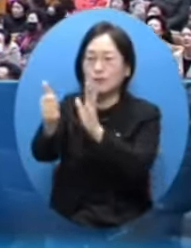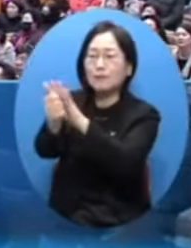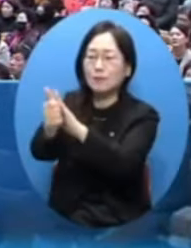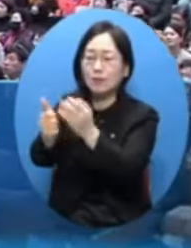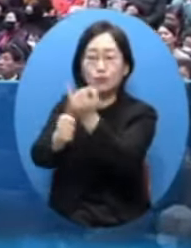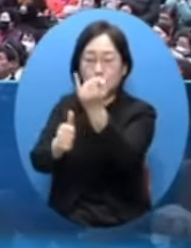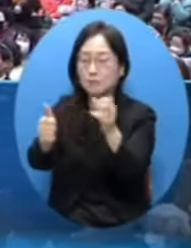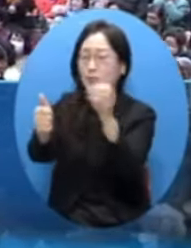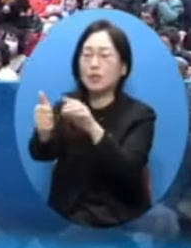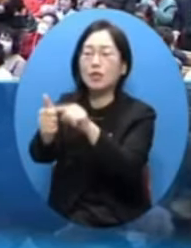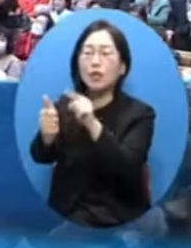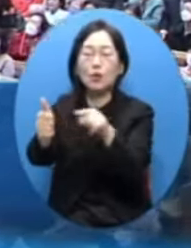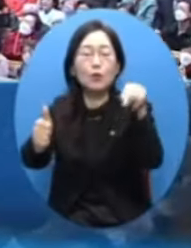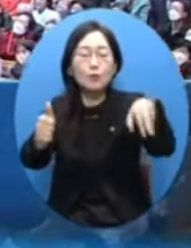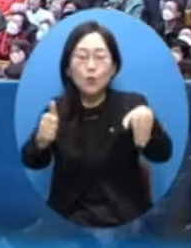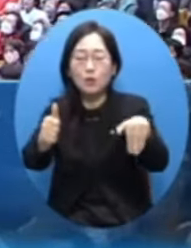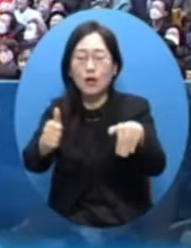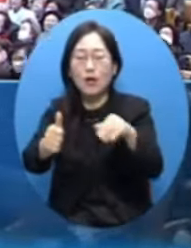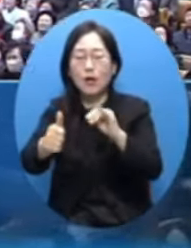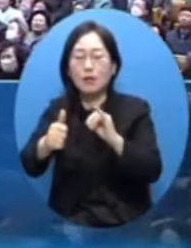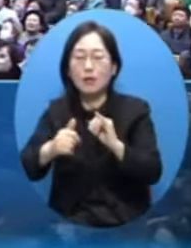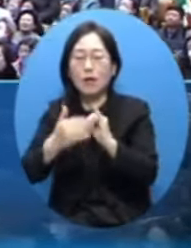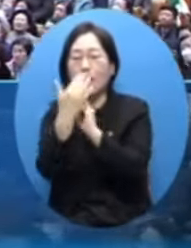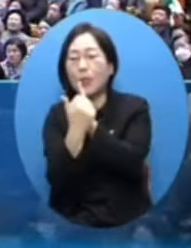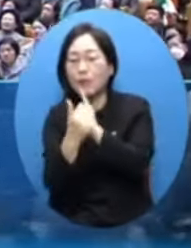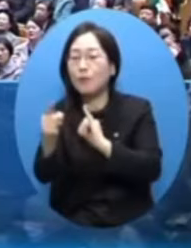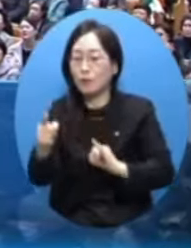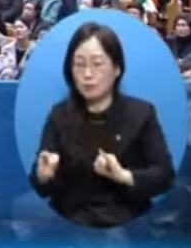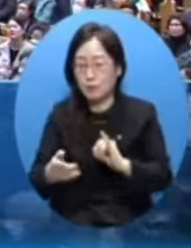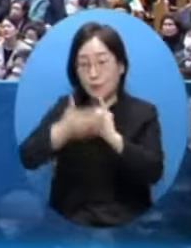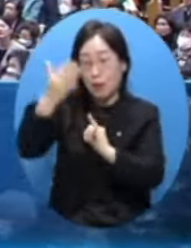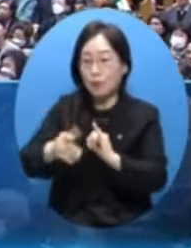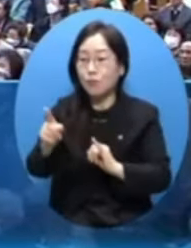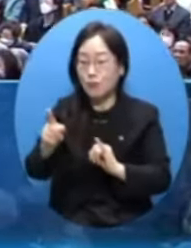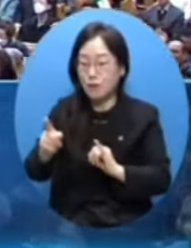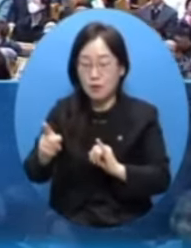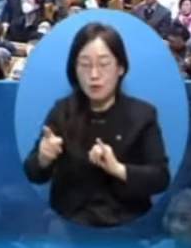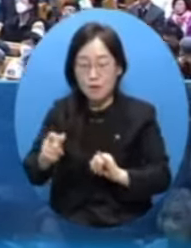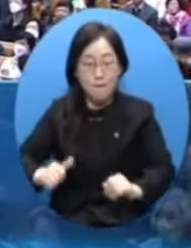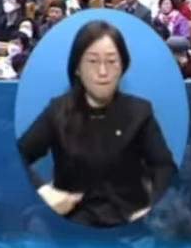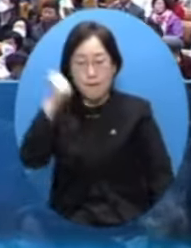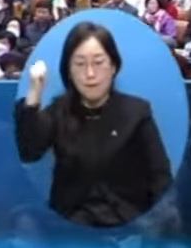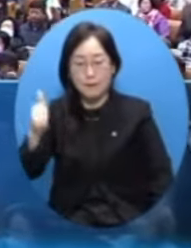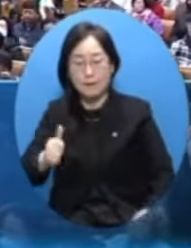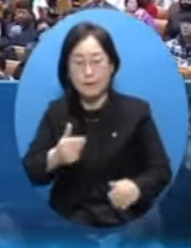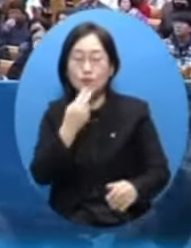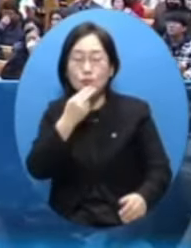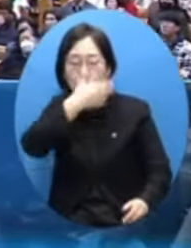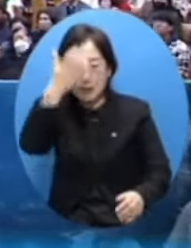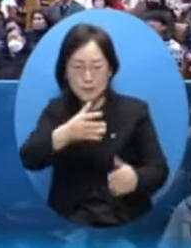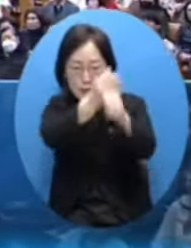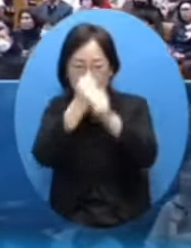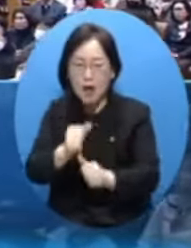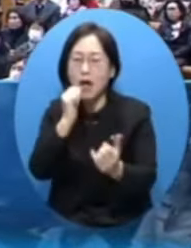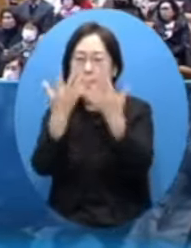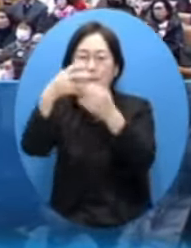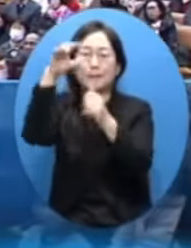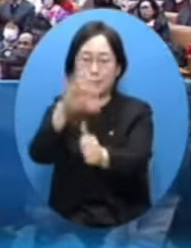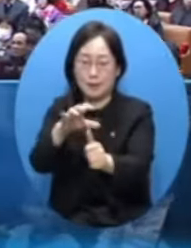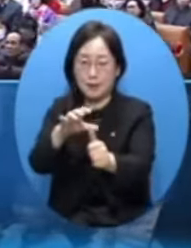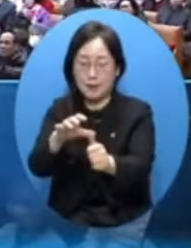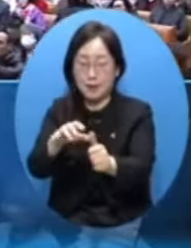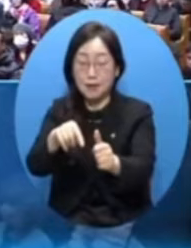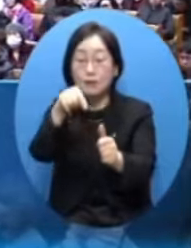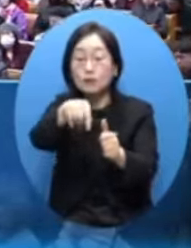종이 내게 이같이 행하였다 하는 말을 듣고 심히 노한지라. 이에 요셉의 주인이 그를 잡아 옥에 가두니 그 옥은 왕의 죄수를